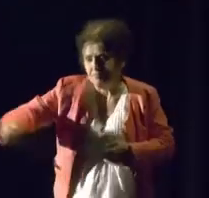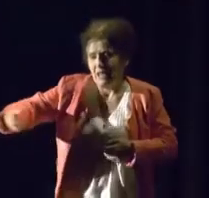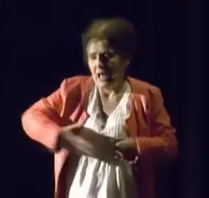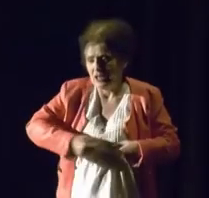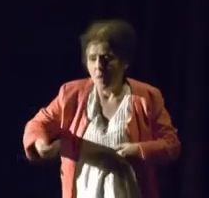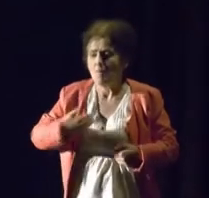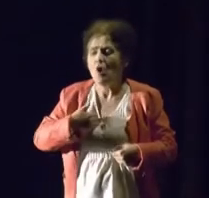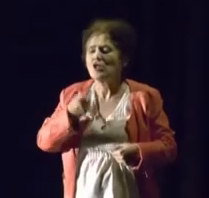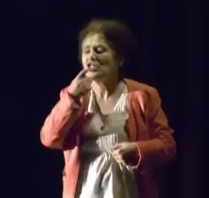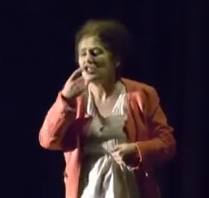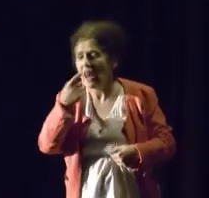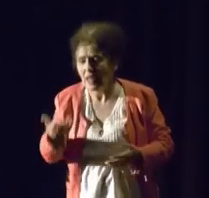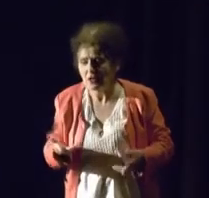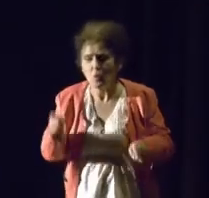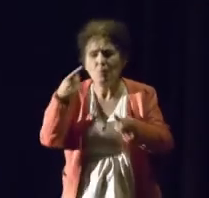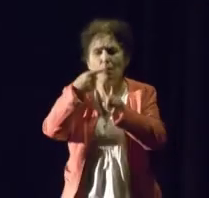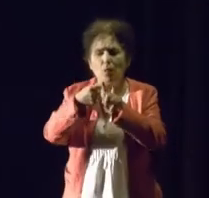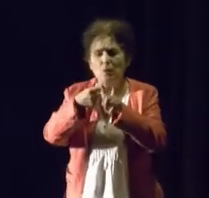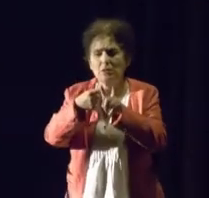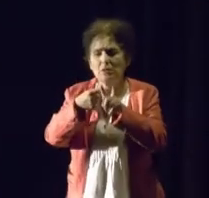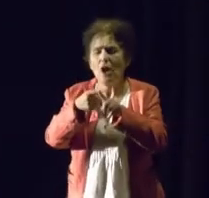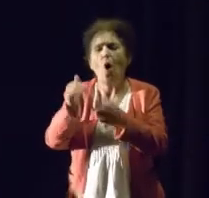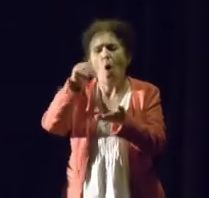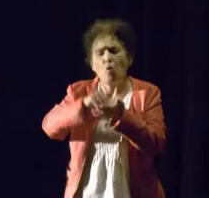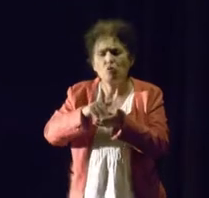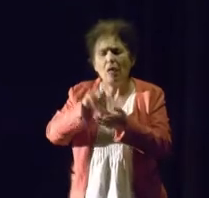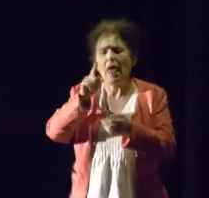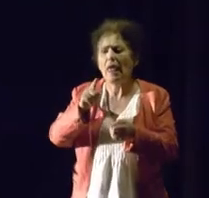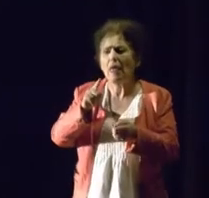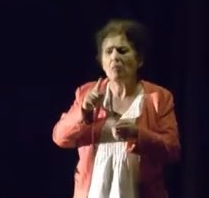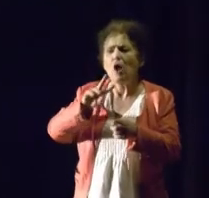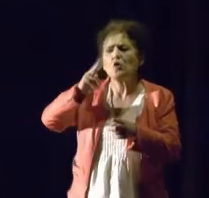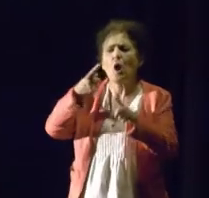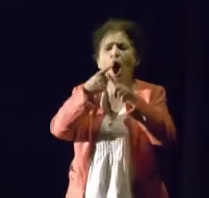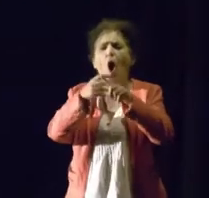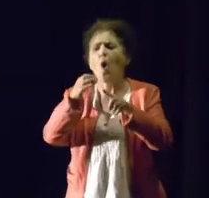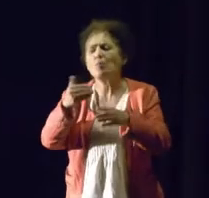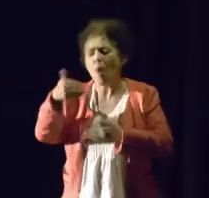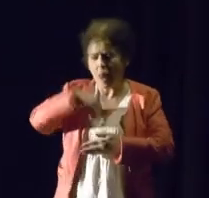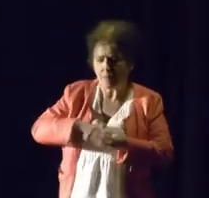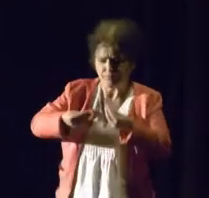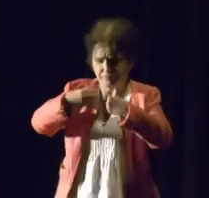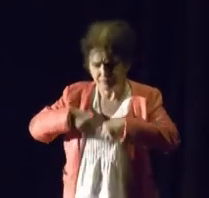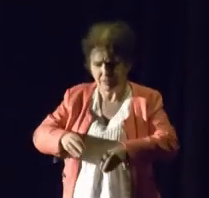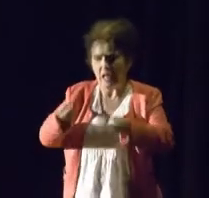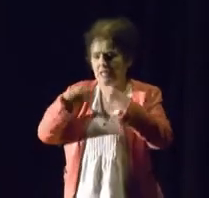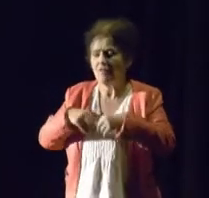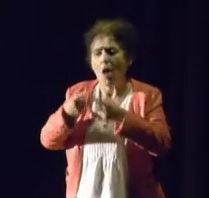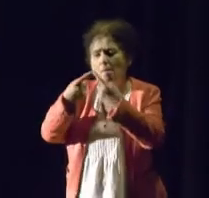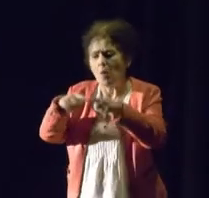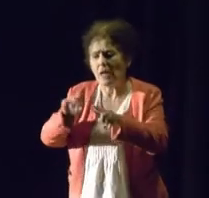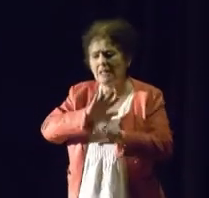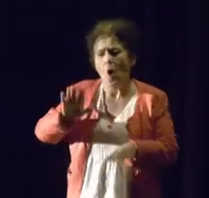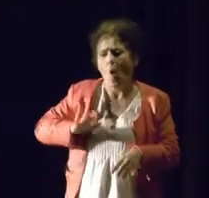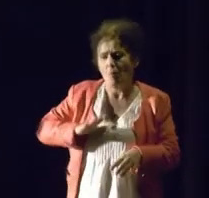моето железо. И плюс тоа, на сето тоа уште и лаче некои хормони со кои што и покрај сите